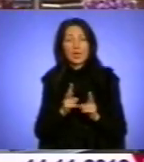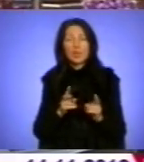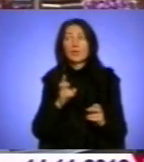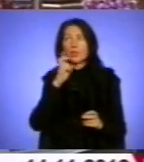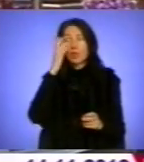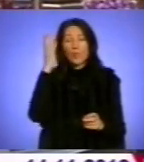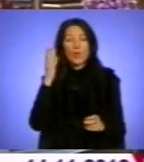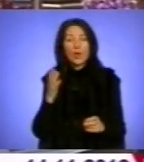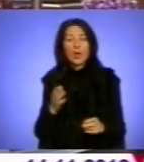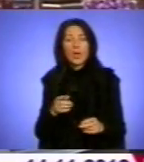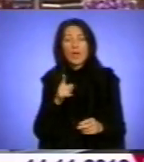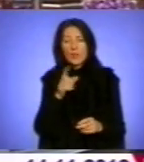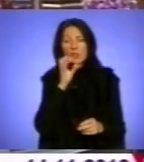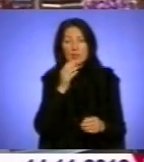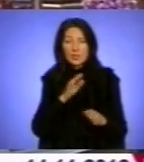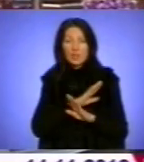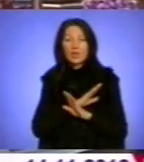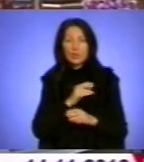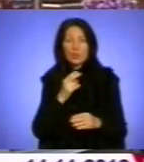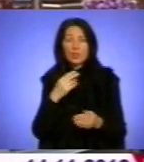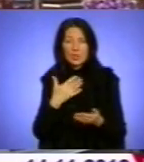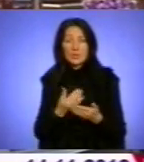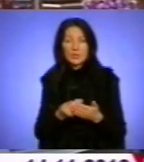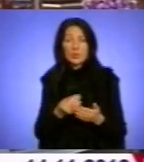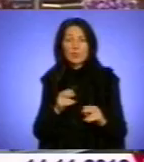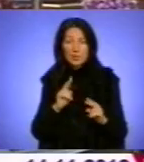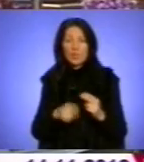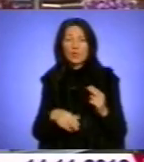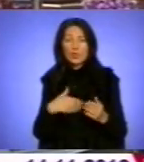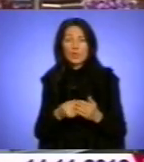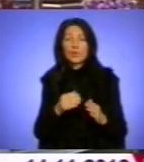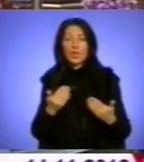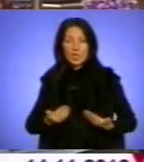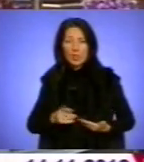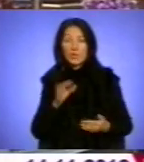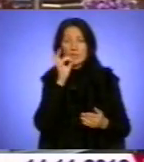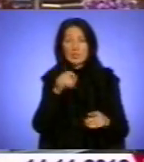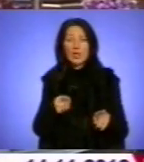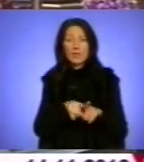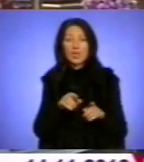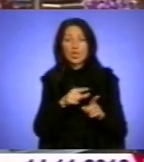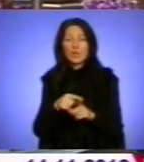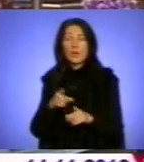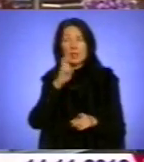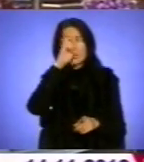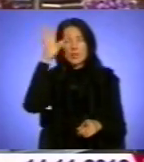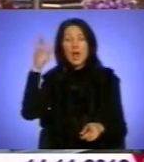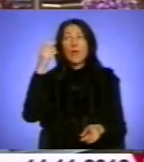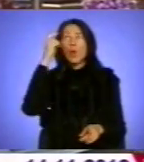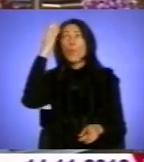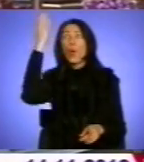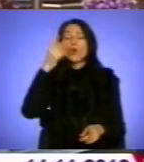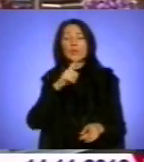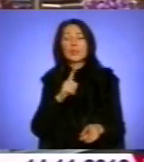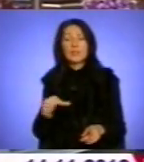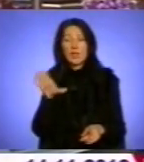слова, які переклалися і передалися для багатьох інших церков і народів. Слава Богові за все. Тобто він дякував